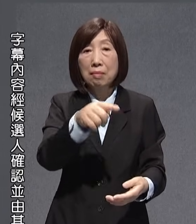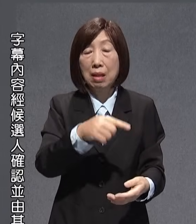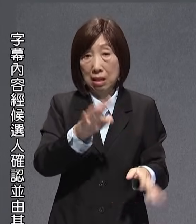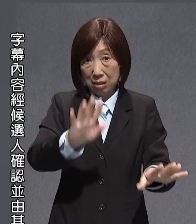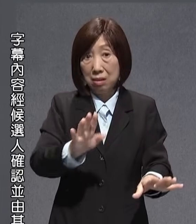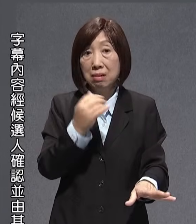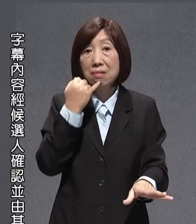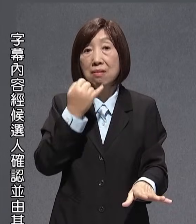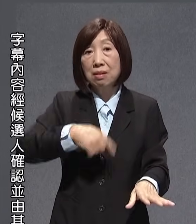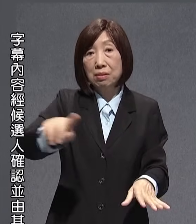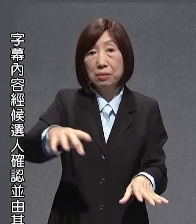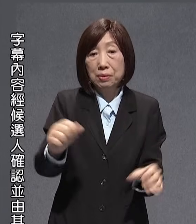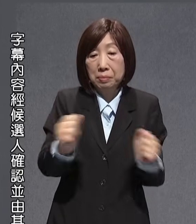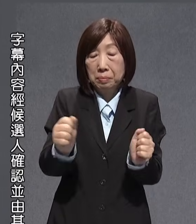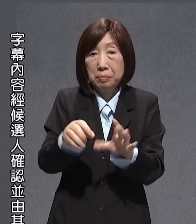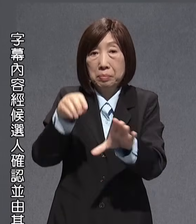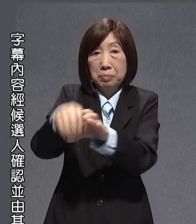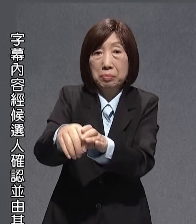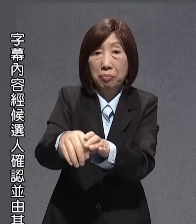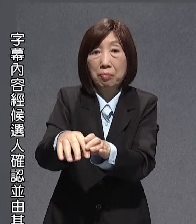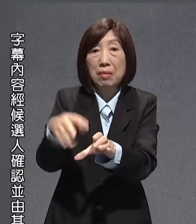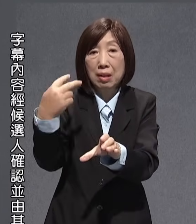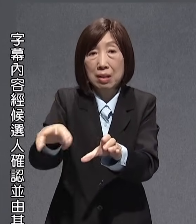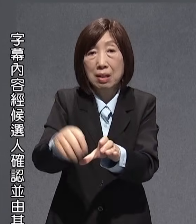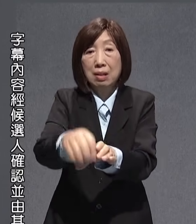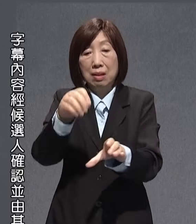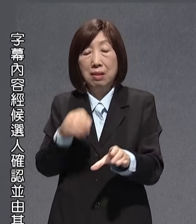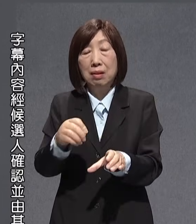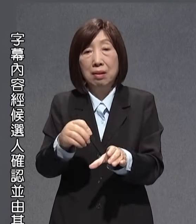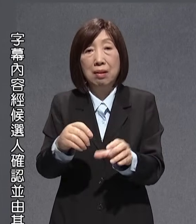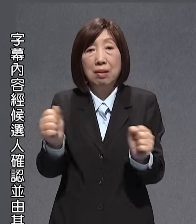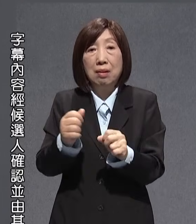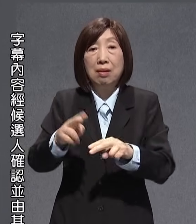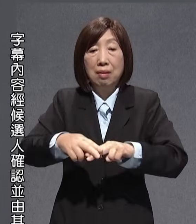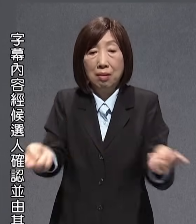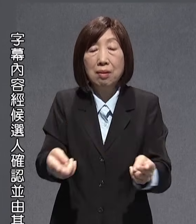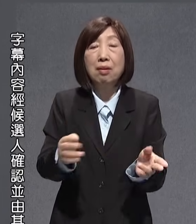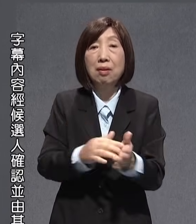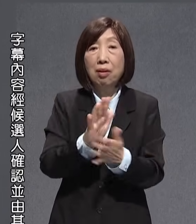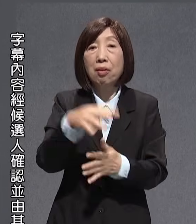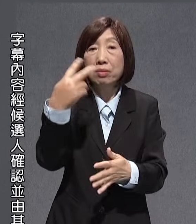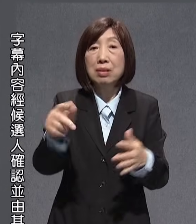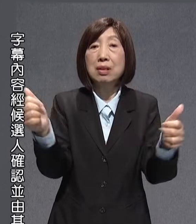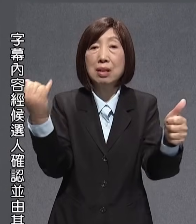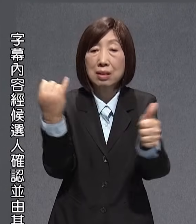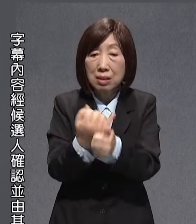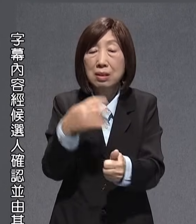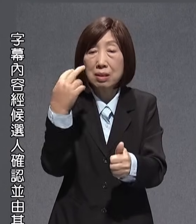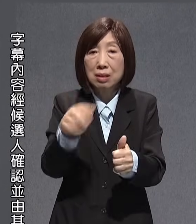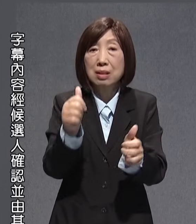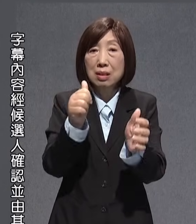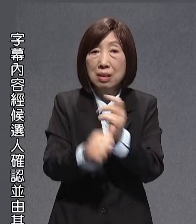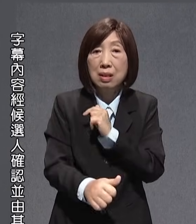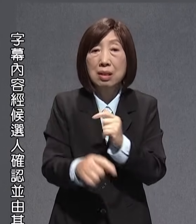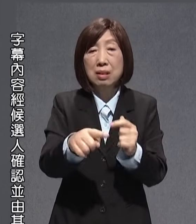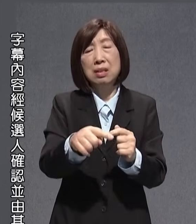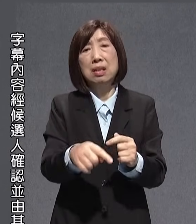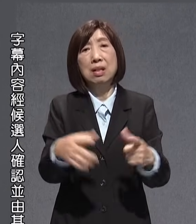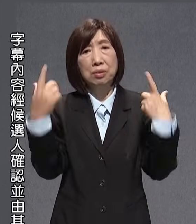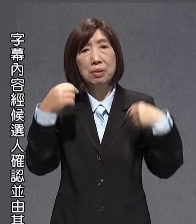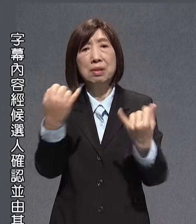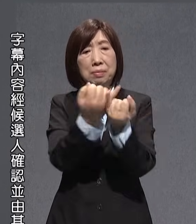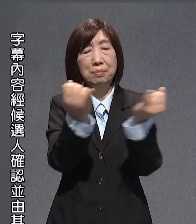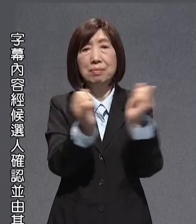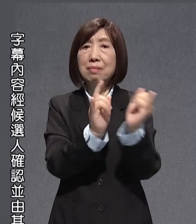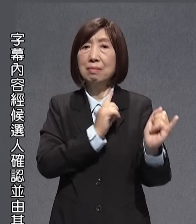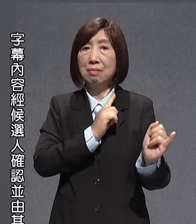解冻使用，必须要结婚，而且要配偶同意，这是剥夺女性身体的自主权，应当要修